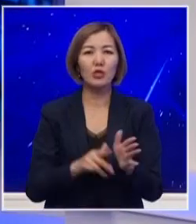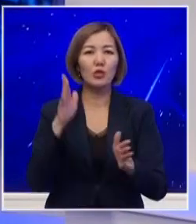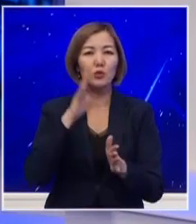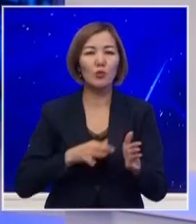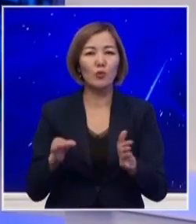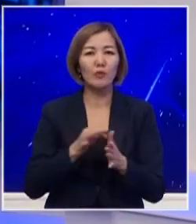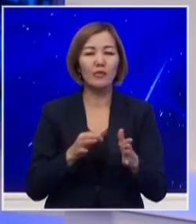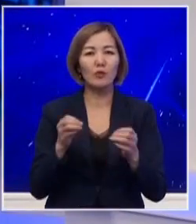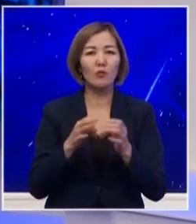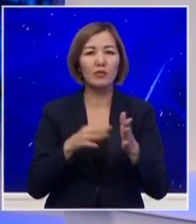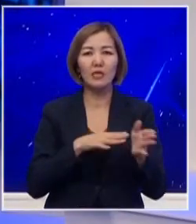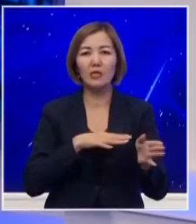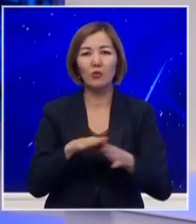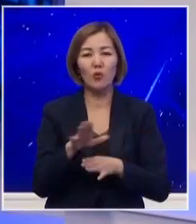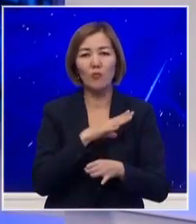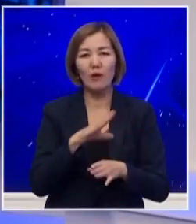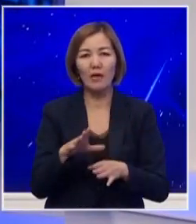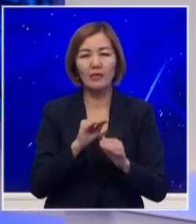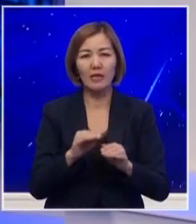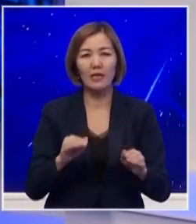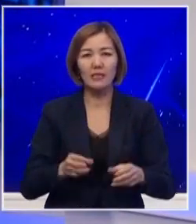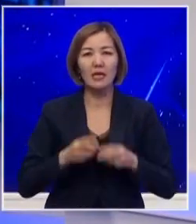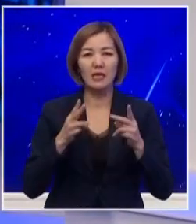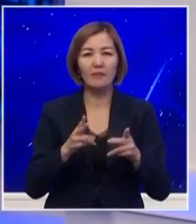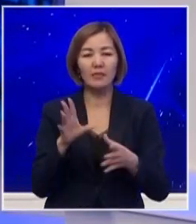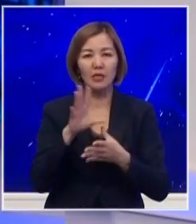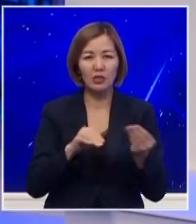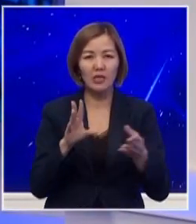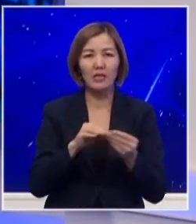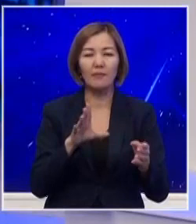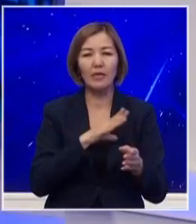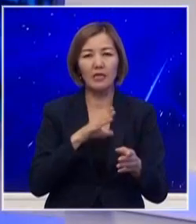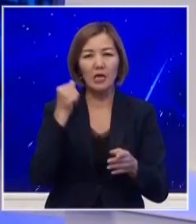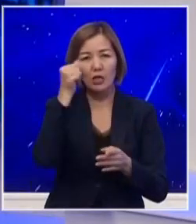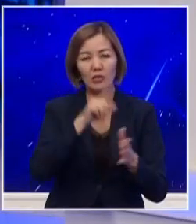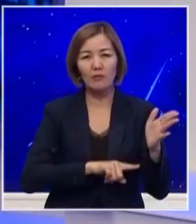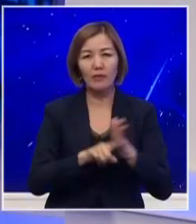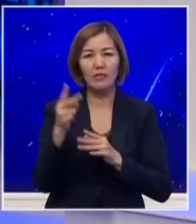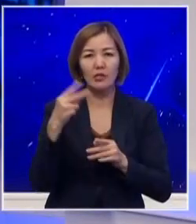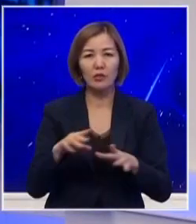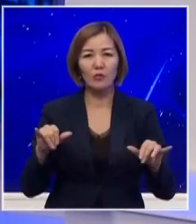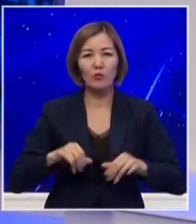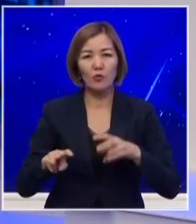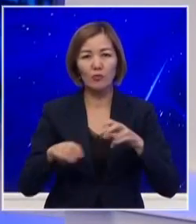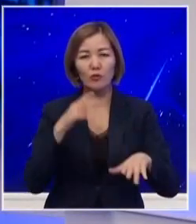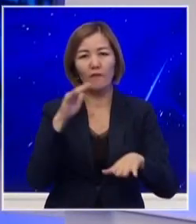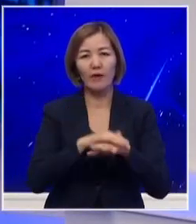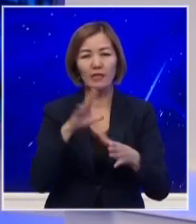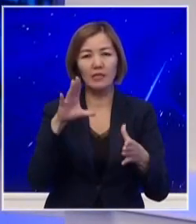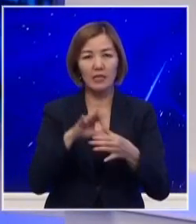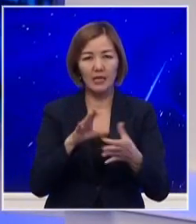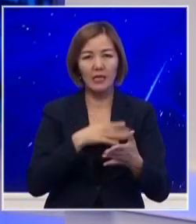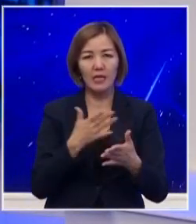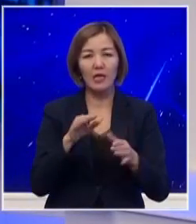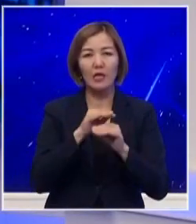Жетісу облысында кәмелет жасқа толмағандар арасында қылмыстар жиілеп кетті. Жыл басынан бері 23 құқық бұзушылық тіркелген.